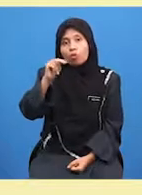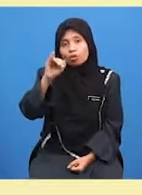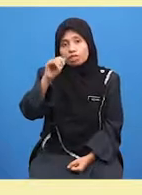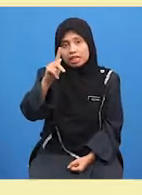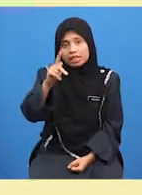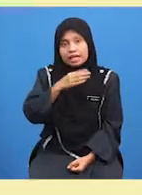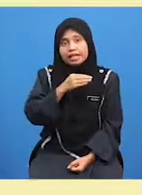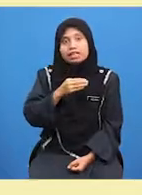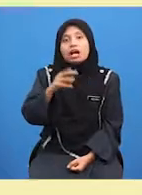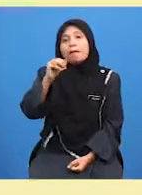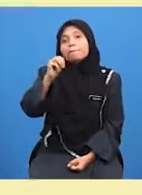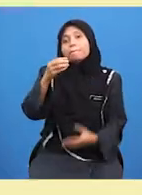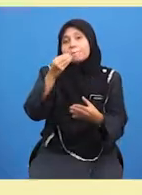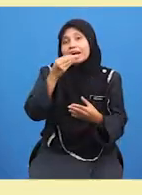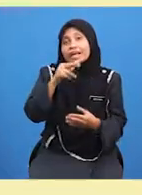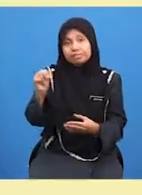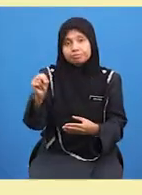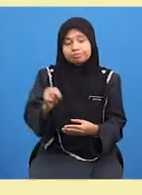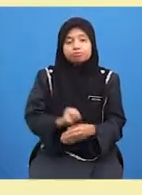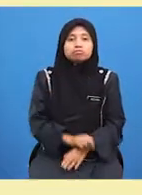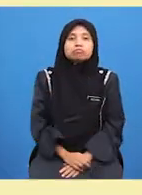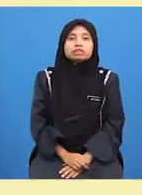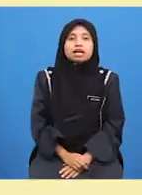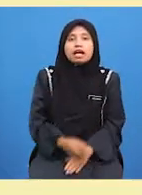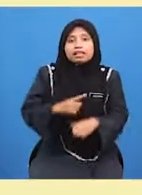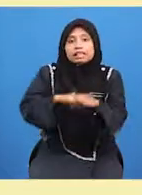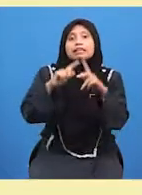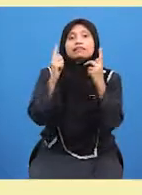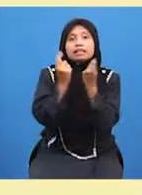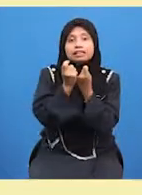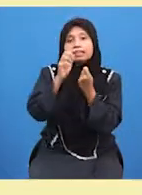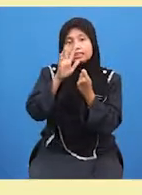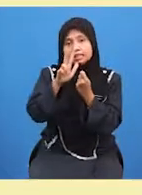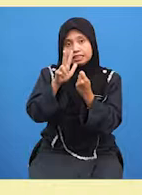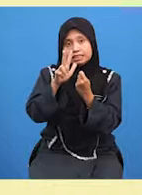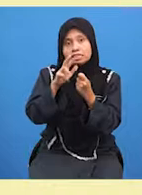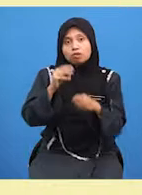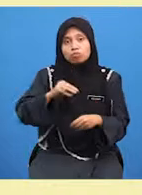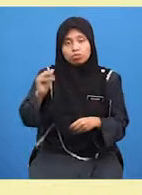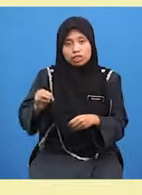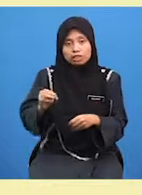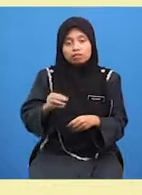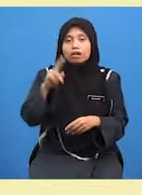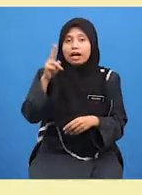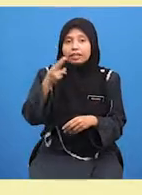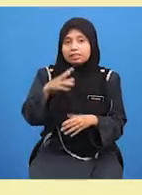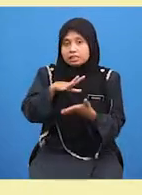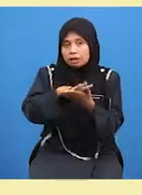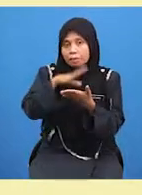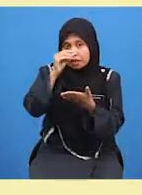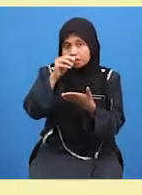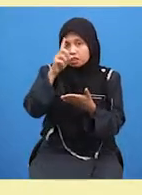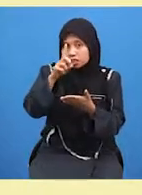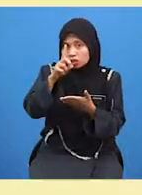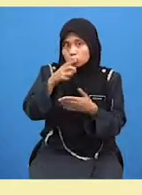bentuk makanan. Manakala di peringkat tingkatan 3, murid hanya mempelajari